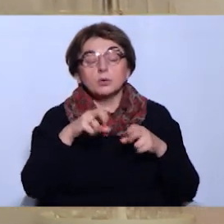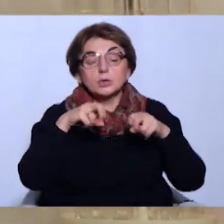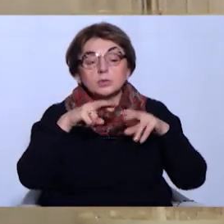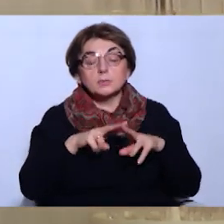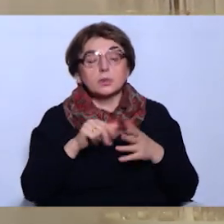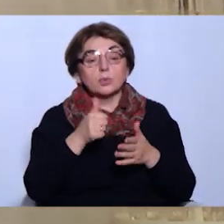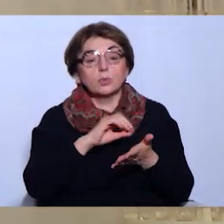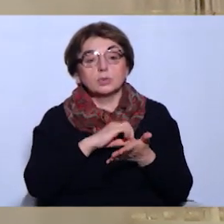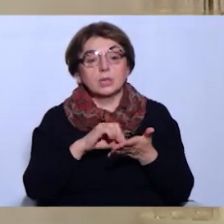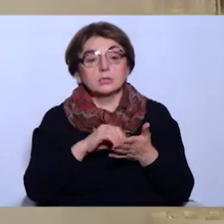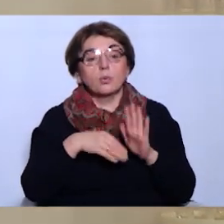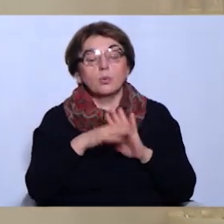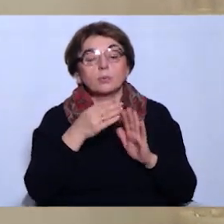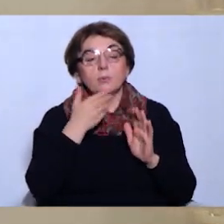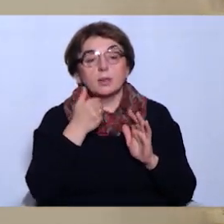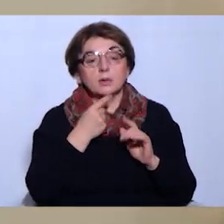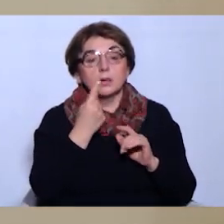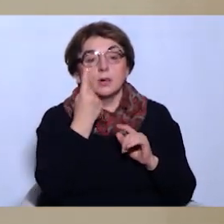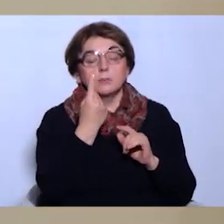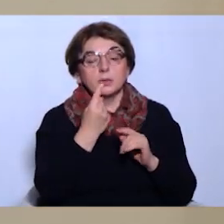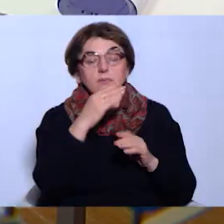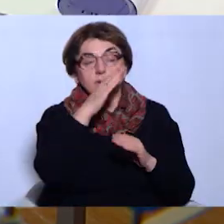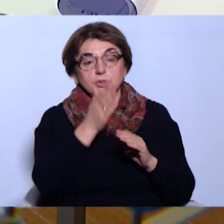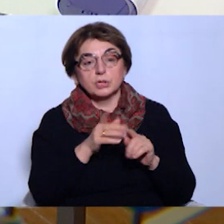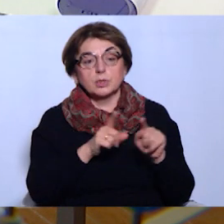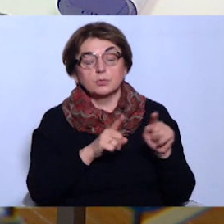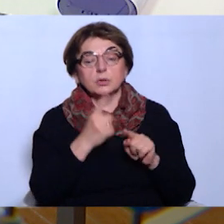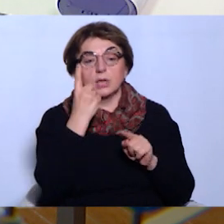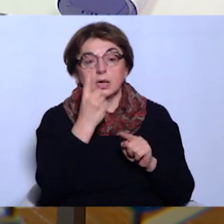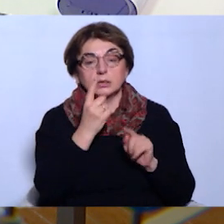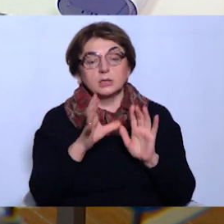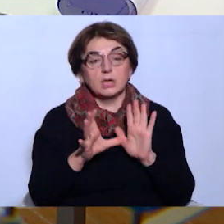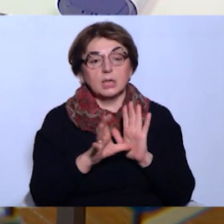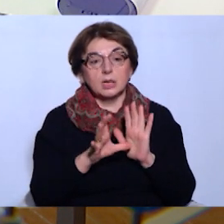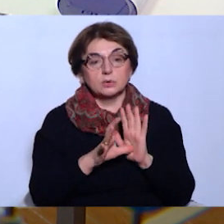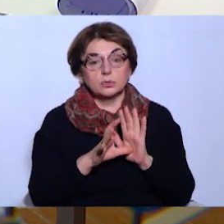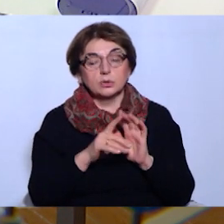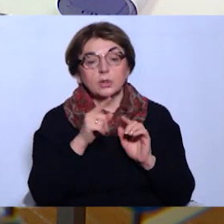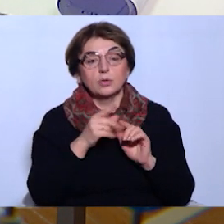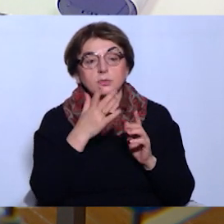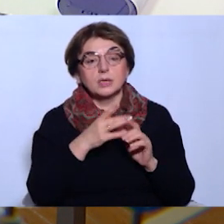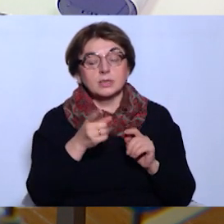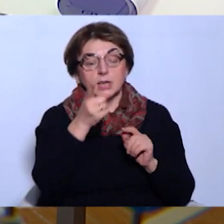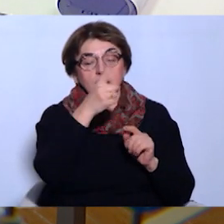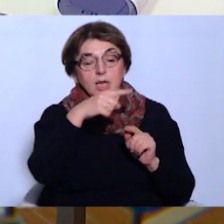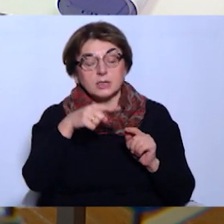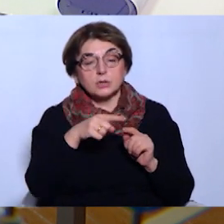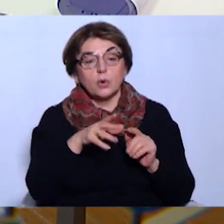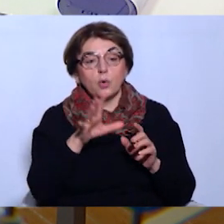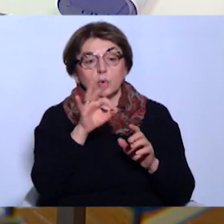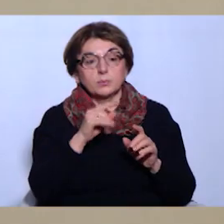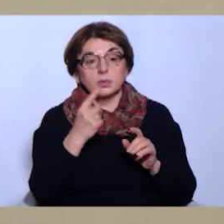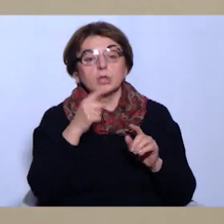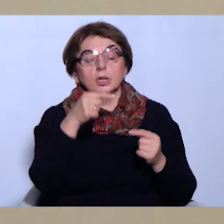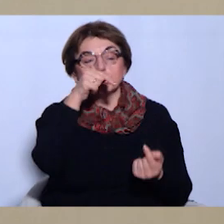რომელიც ბევრად უფრო მარტივია. აი შეხედეთ, პირველ შრეზე მოძრაობს 2 ელექტრონი, რომელიც მოძრაობს S ორბიტალზე.